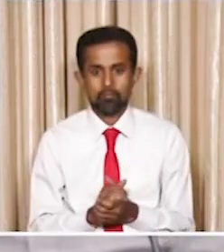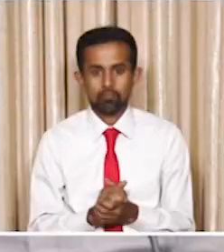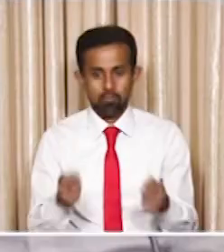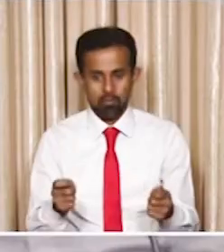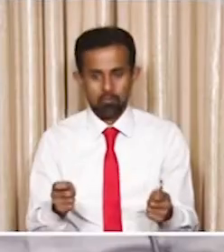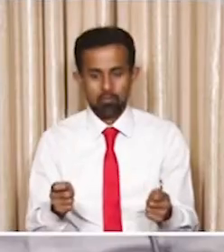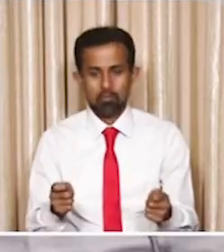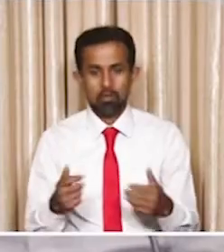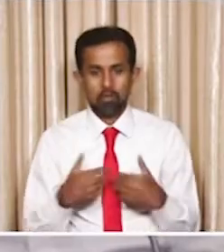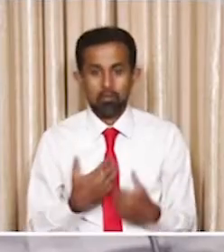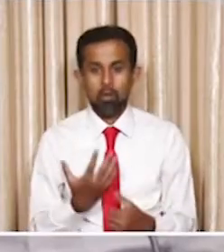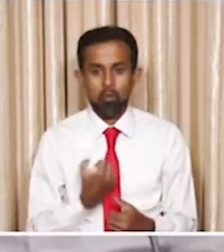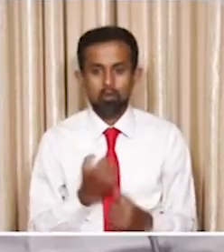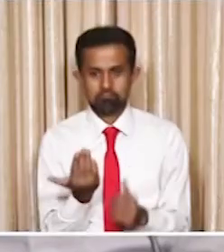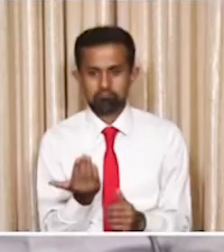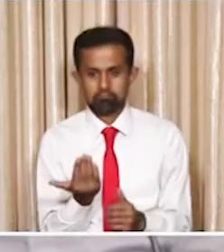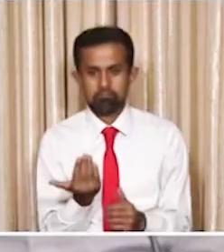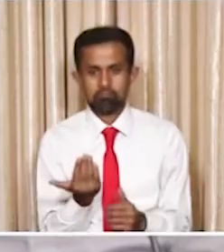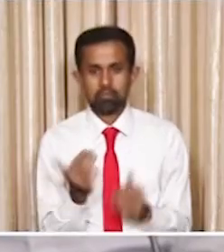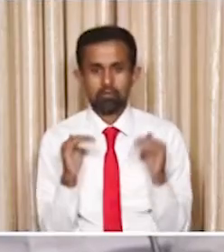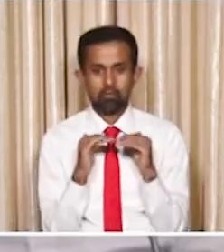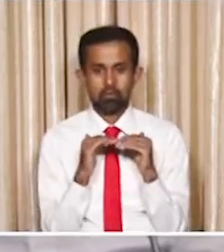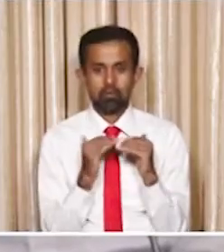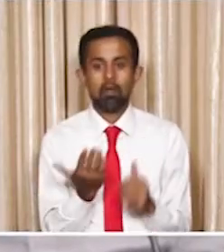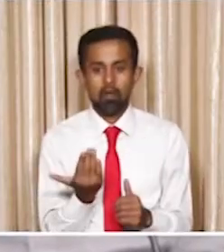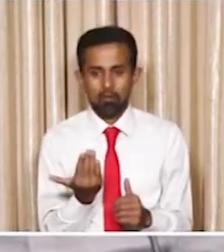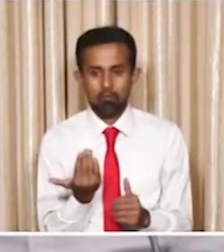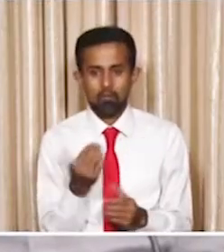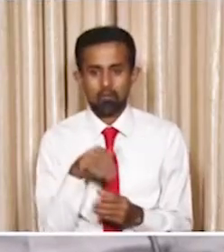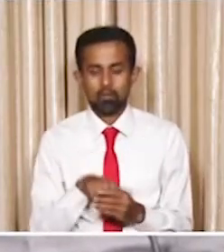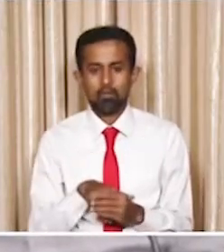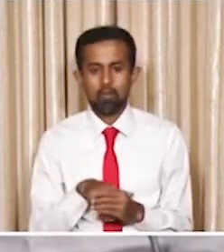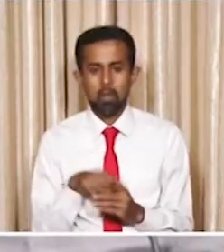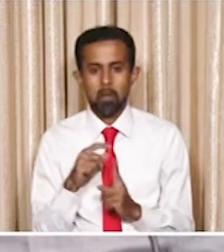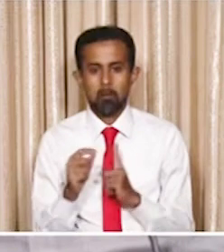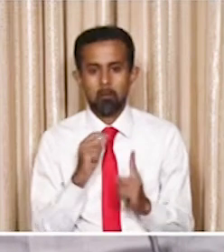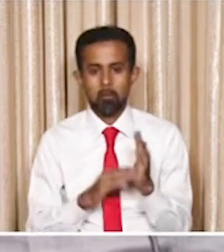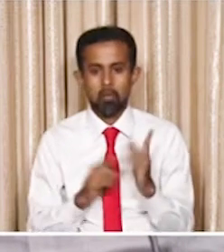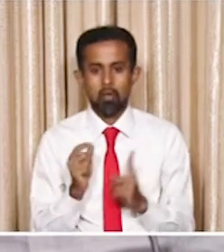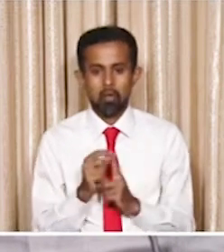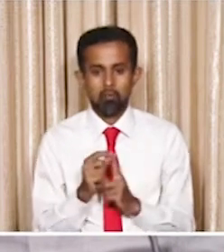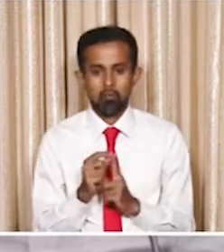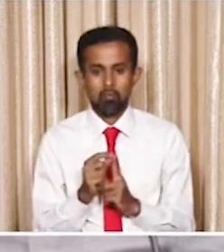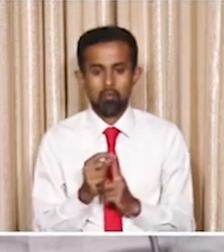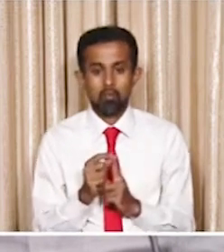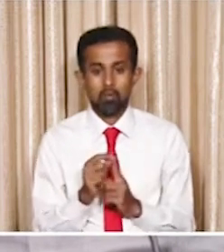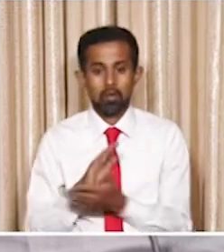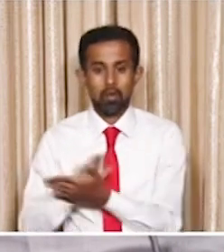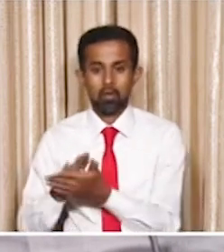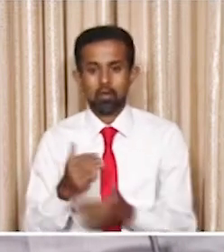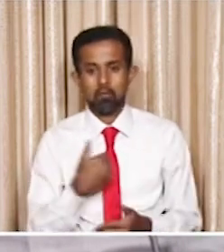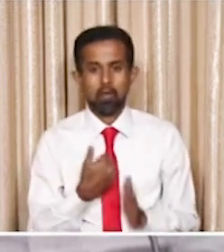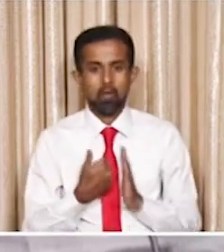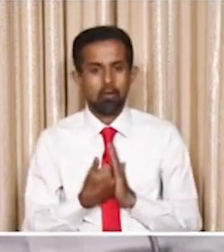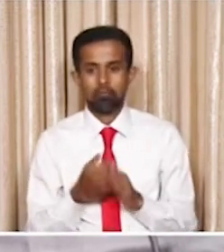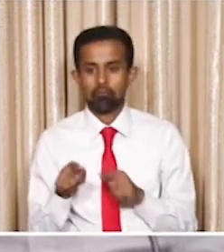යොමු කරලා තියෙනවා අපිට ඕනේ මේ සාධාරණ ඉෂ්ට වෙන්න ඒ සාධාරණ ඉෂ්ට වීම හරහා මේ පාර්ලිමේන්තු මන්ත්‍රු දෙන වෙන එක්රප්පාවගේ මගේ